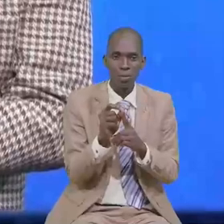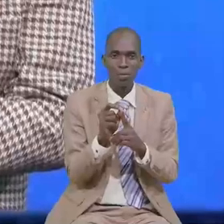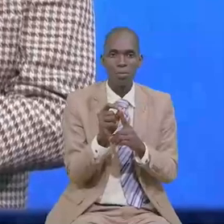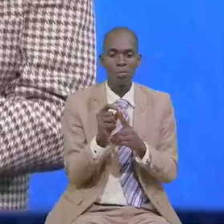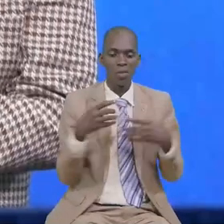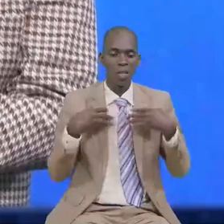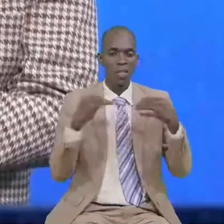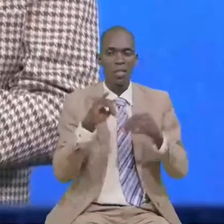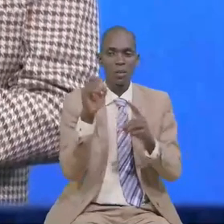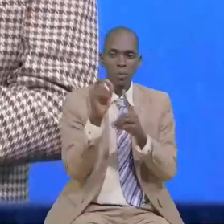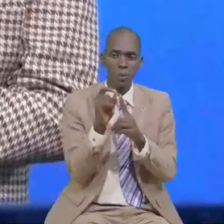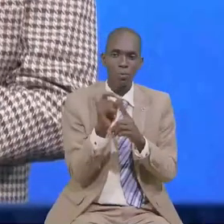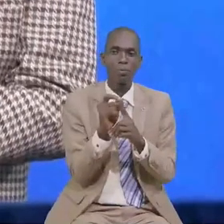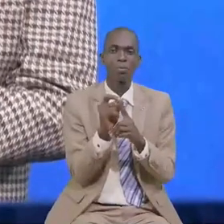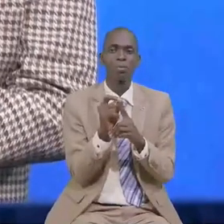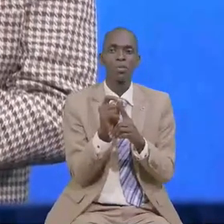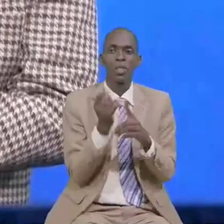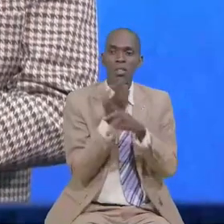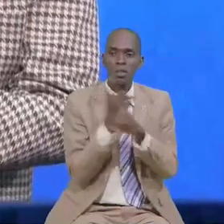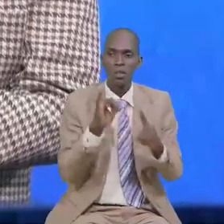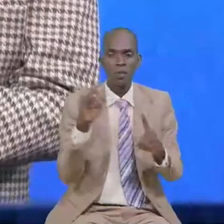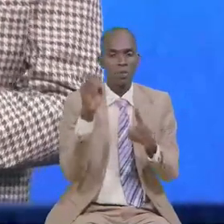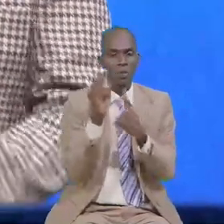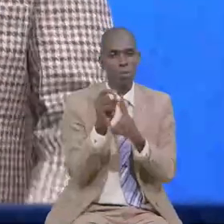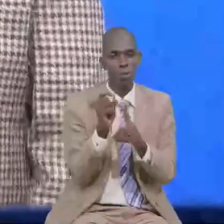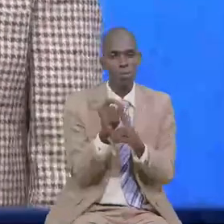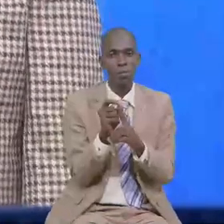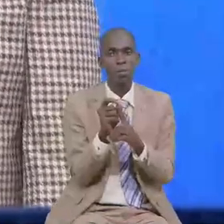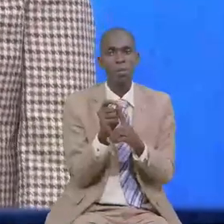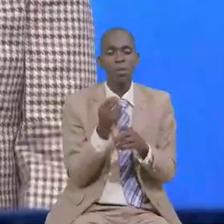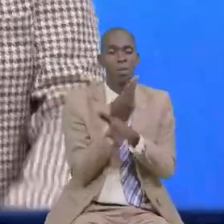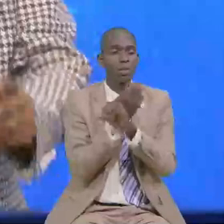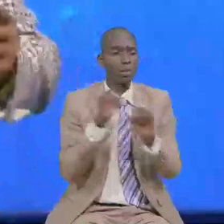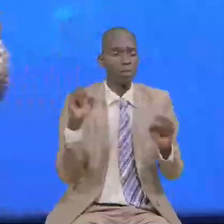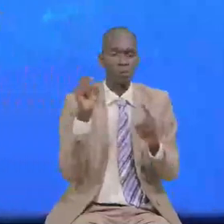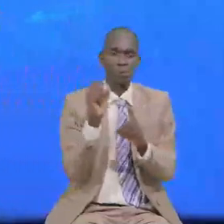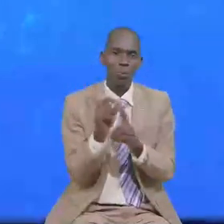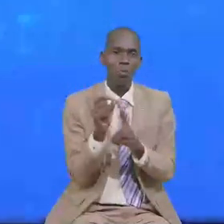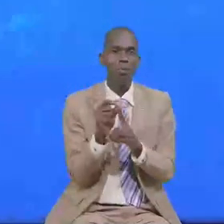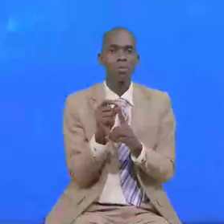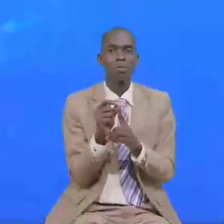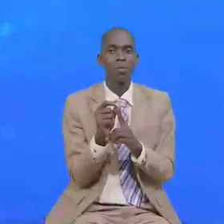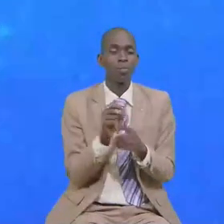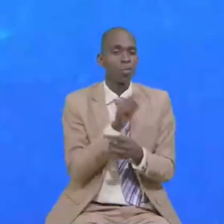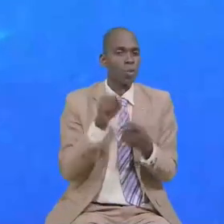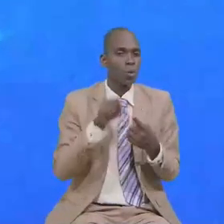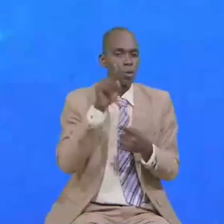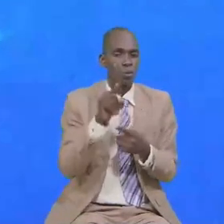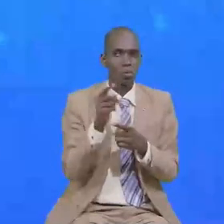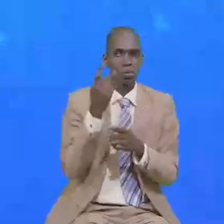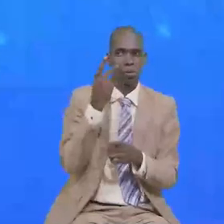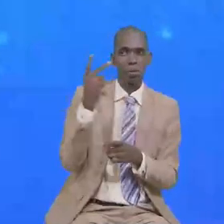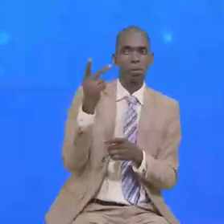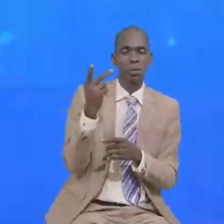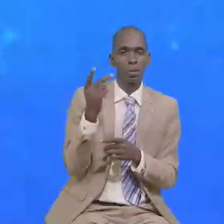la parole qui guérit, la parole qui délivre, la parole rédemptrice qui rachète.